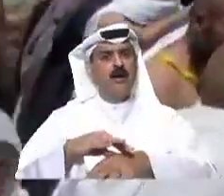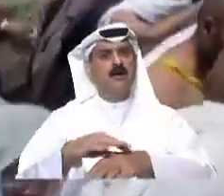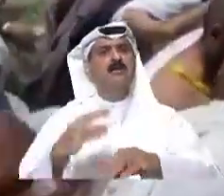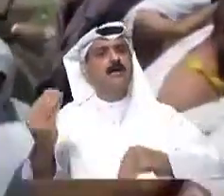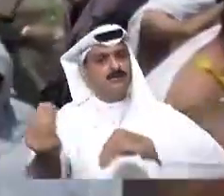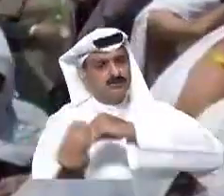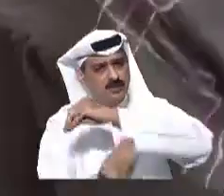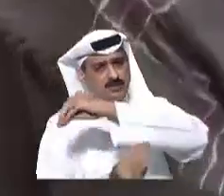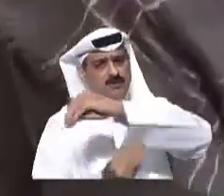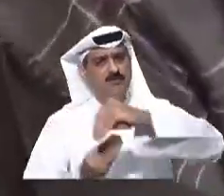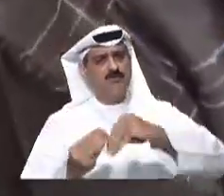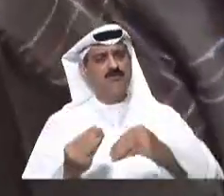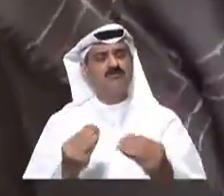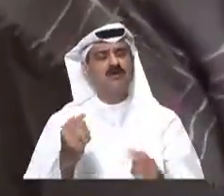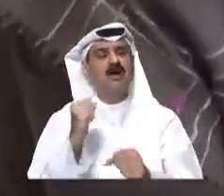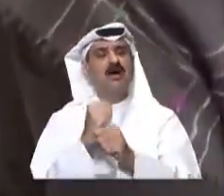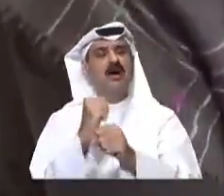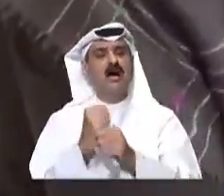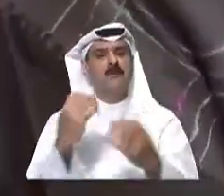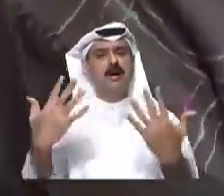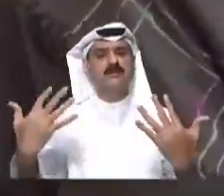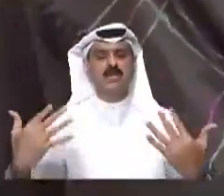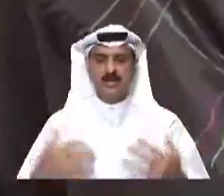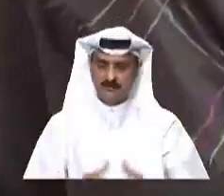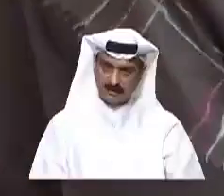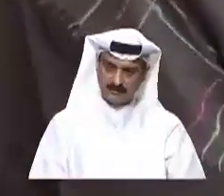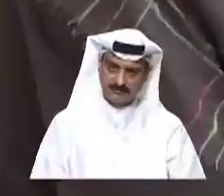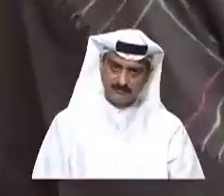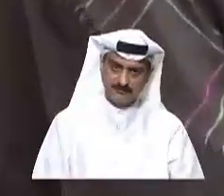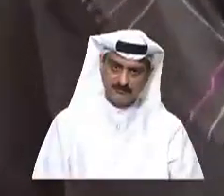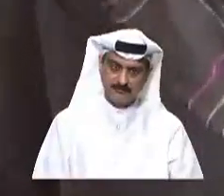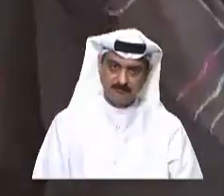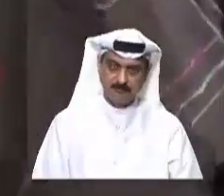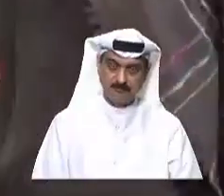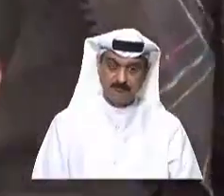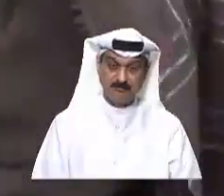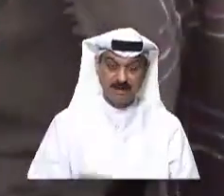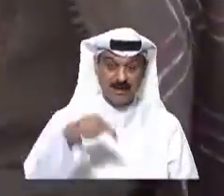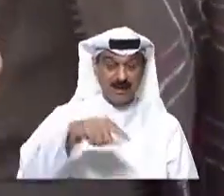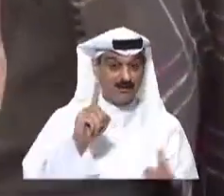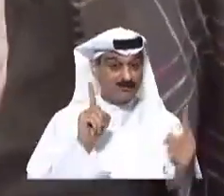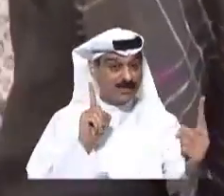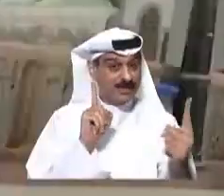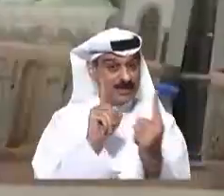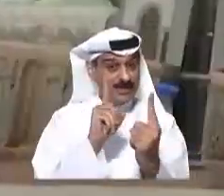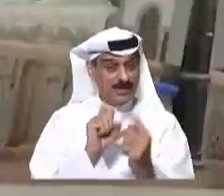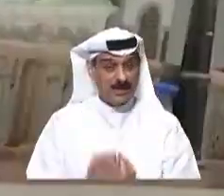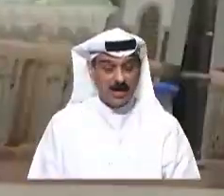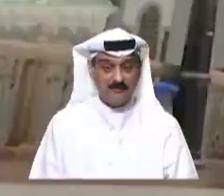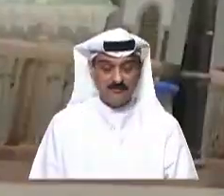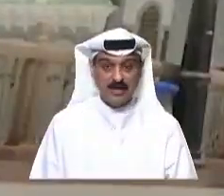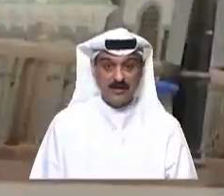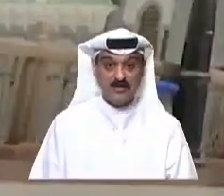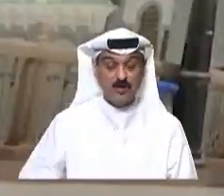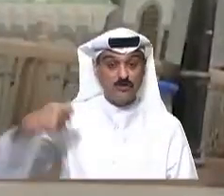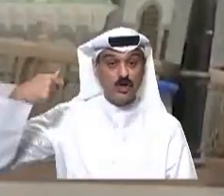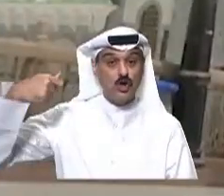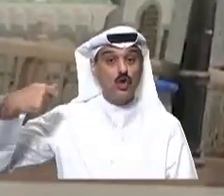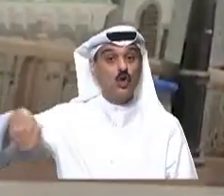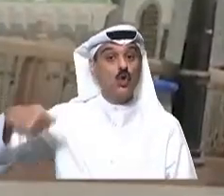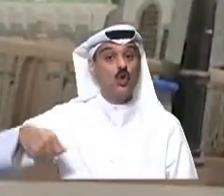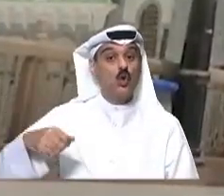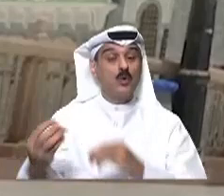مناسكهم بكل يسر وسهولة. جاء ذلك في لقاء جمع عمادي مع نائب وزير الحج والعمرة